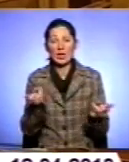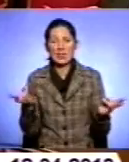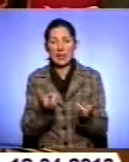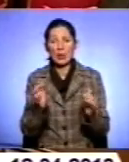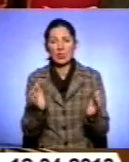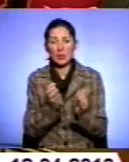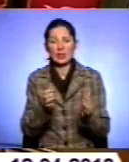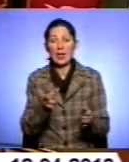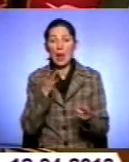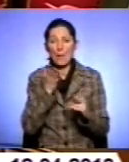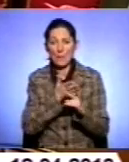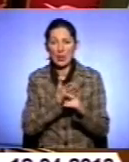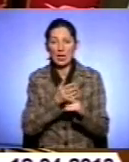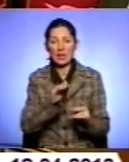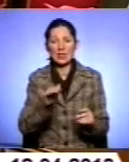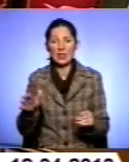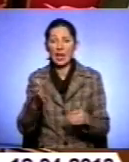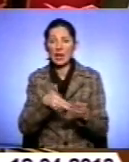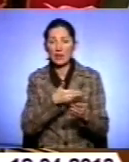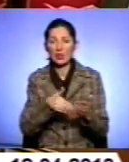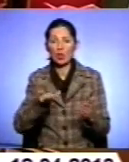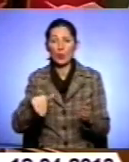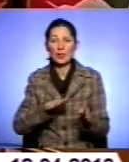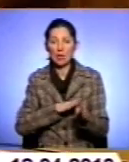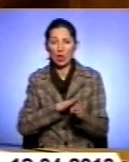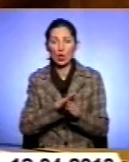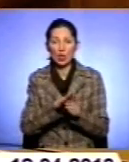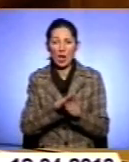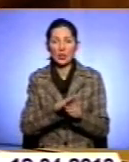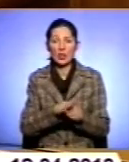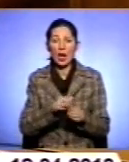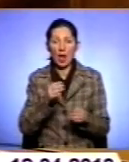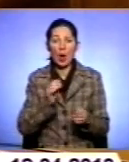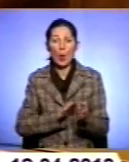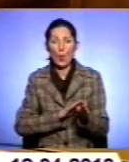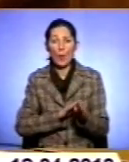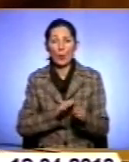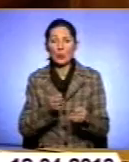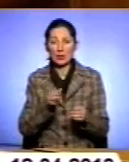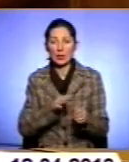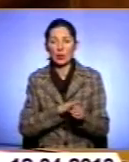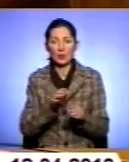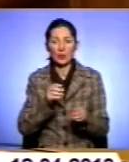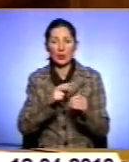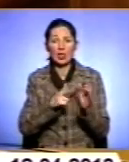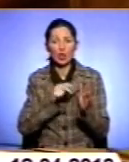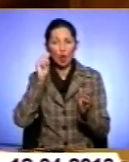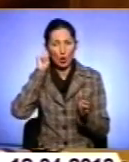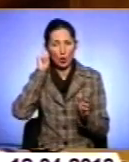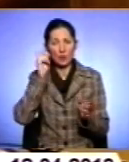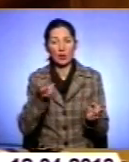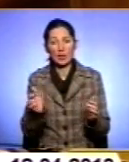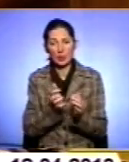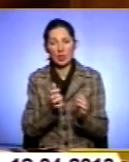після досягнення повноліття та вирішити питання захисту вдів. На нашу думку, для більш ефективної та